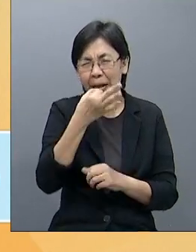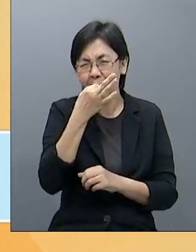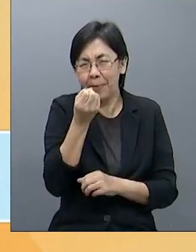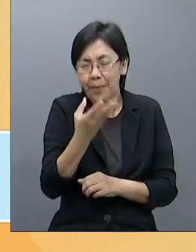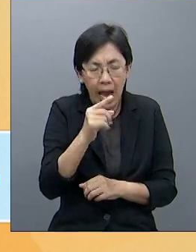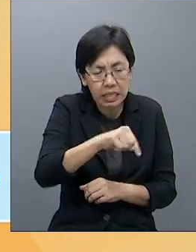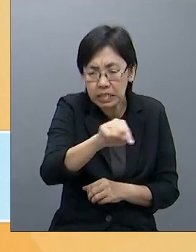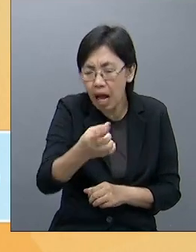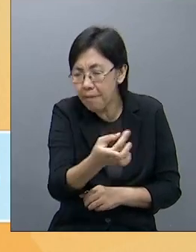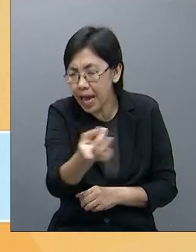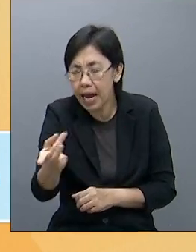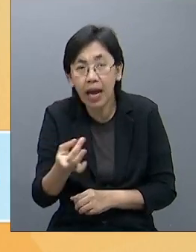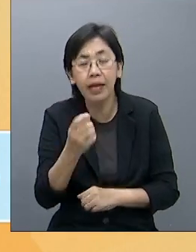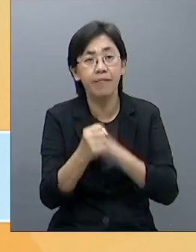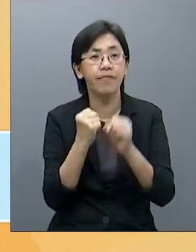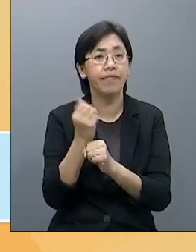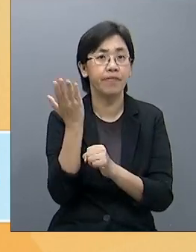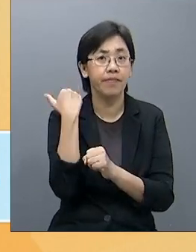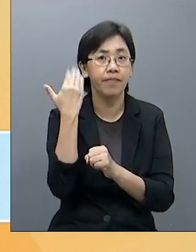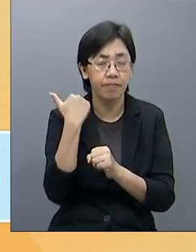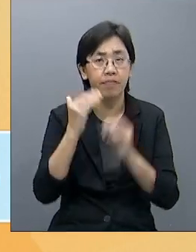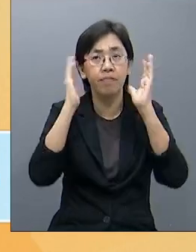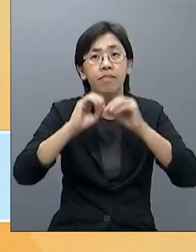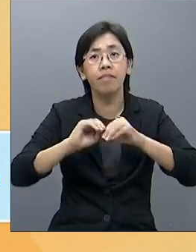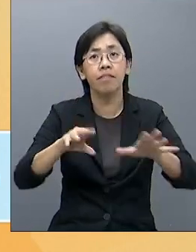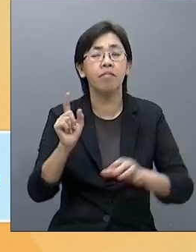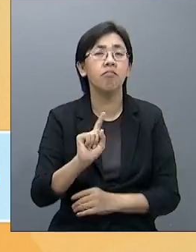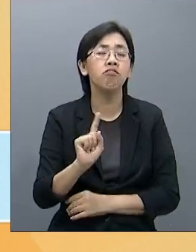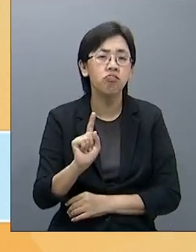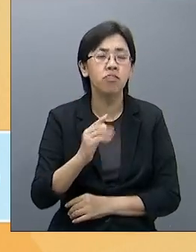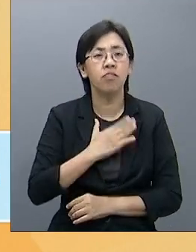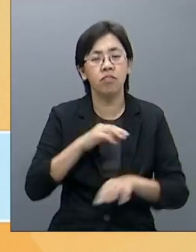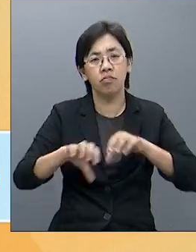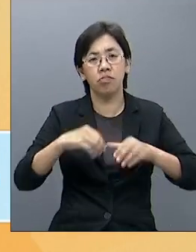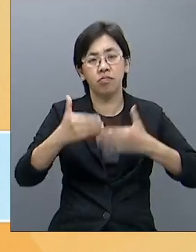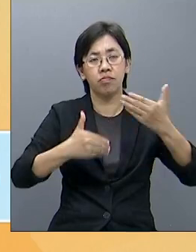ทปีที่ผ่านมาทเราทำขึ้น จราฯิธษรม